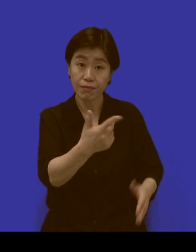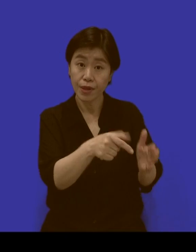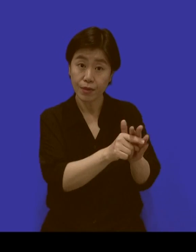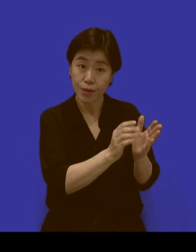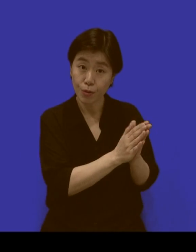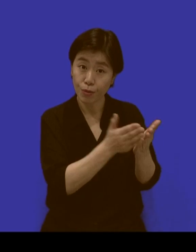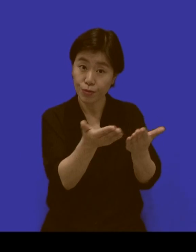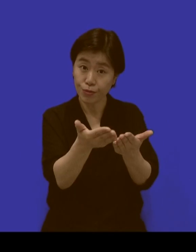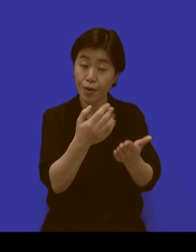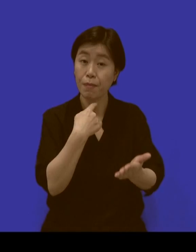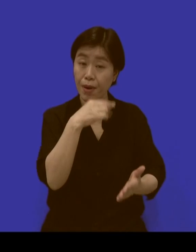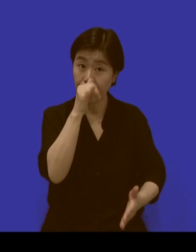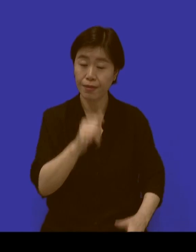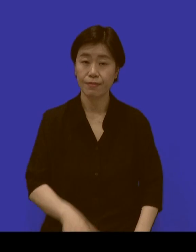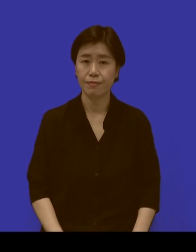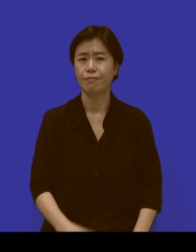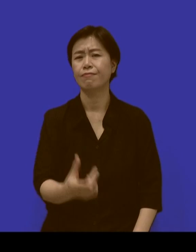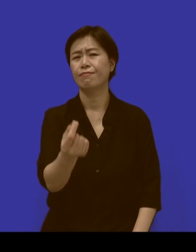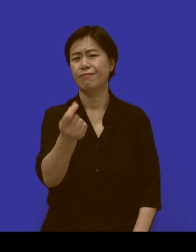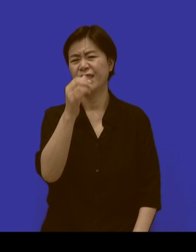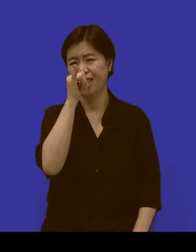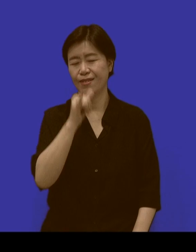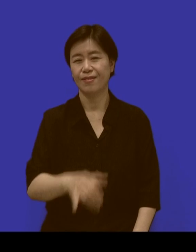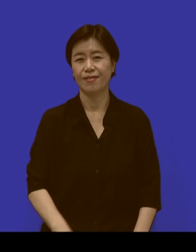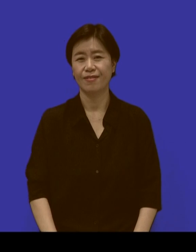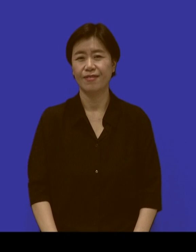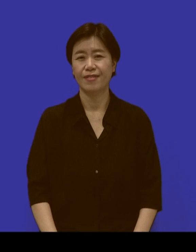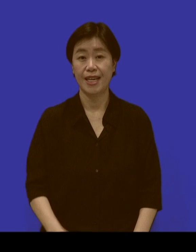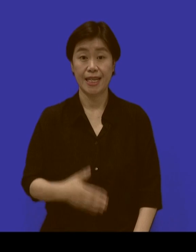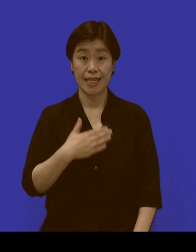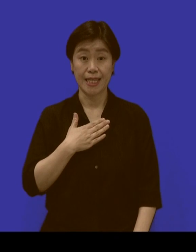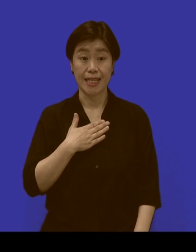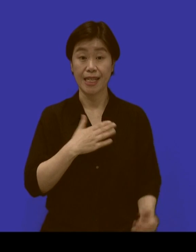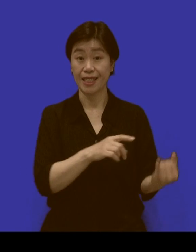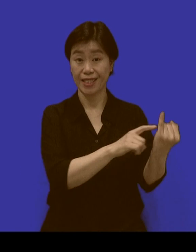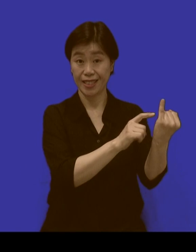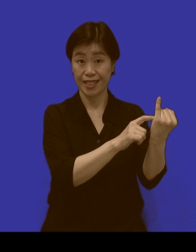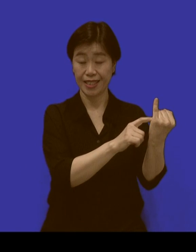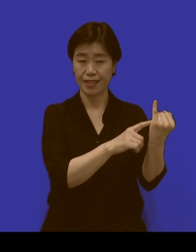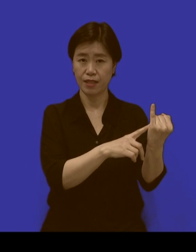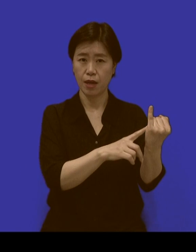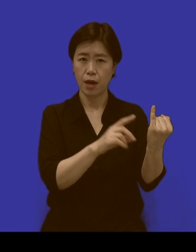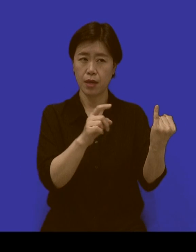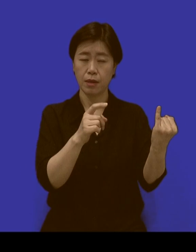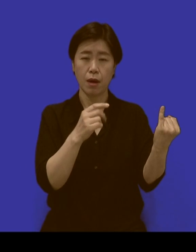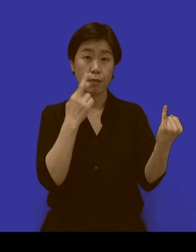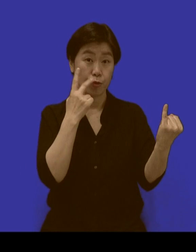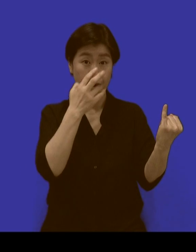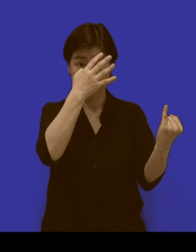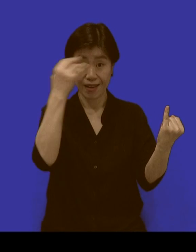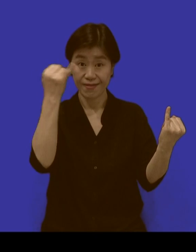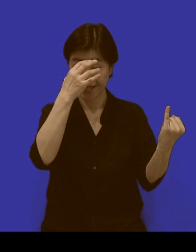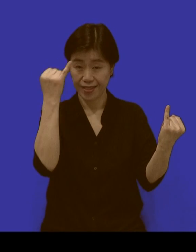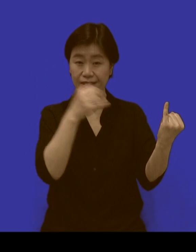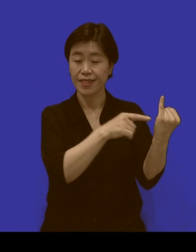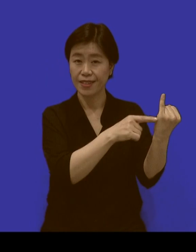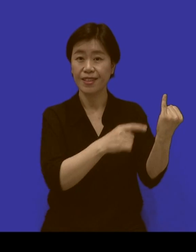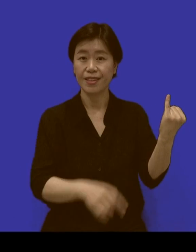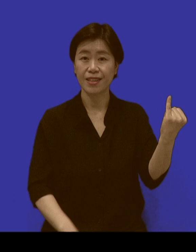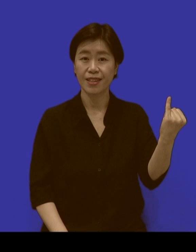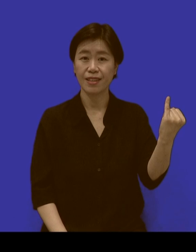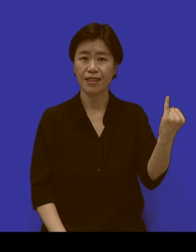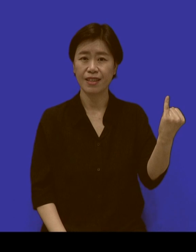있습니다. 제가 또 백인 할머니였는데요. 이분은 시카고에서